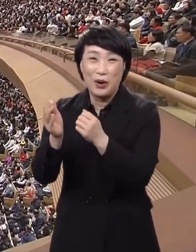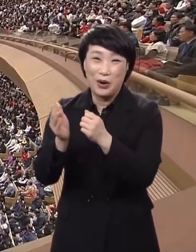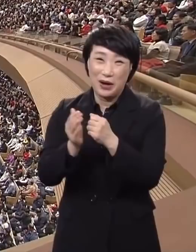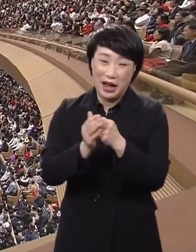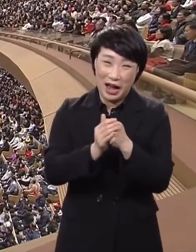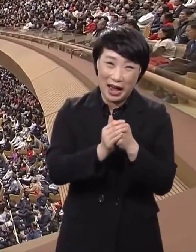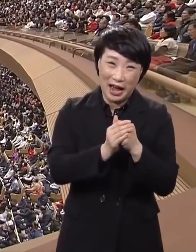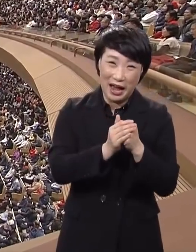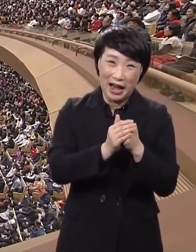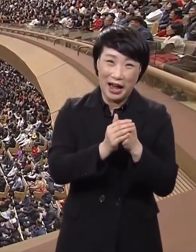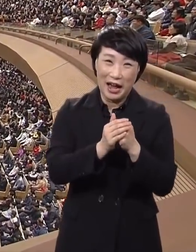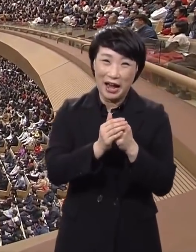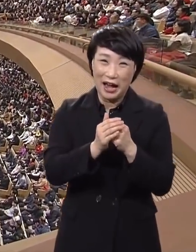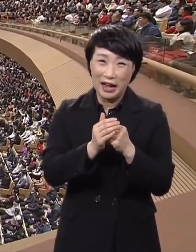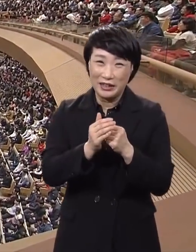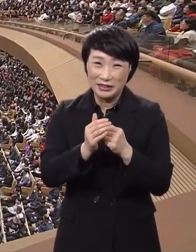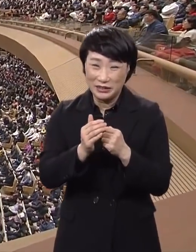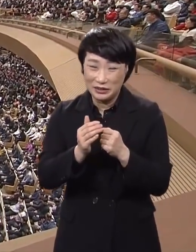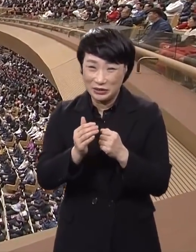의인도